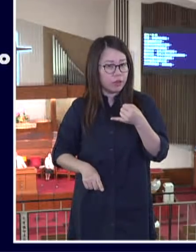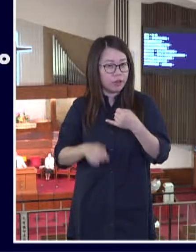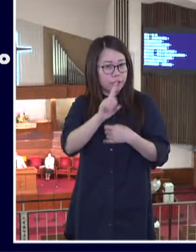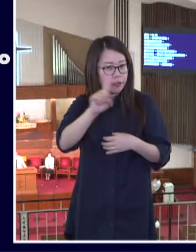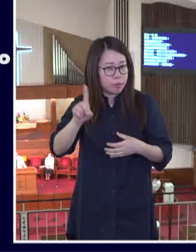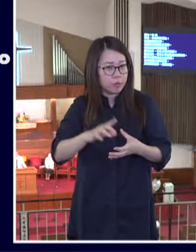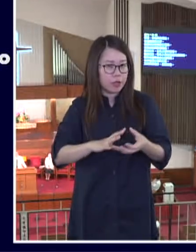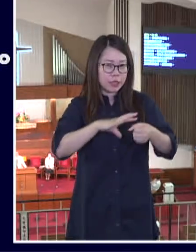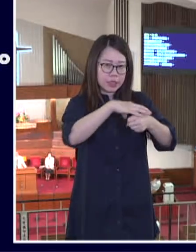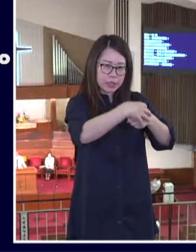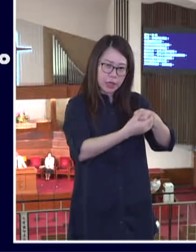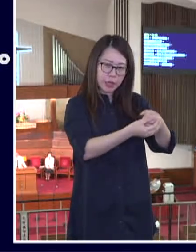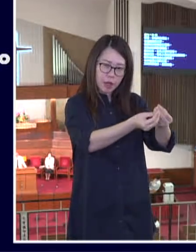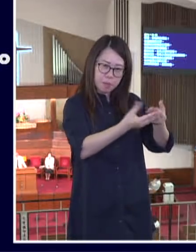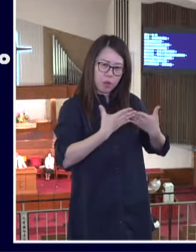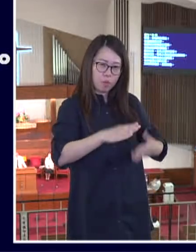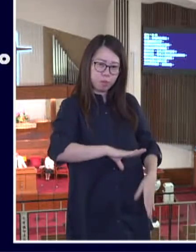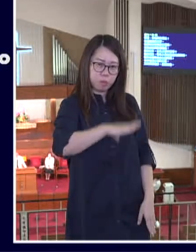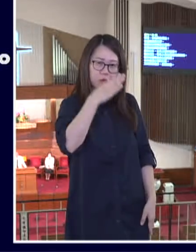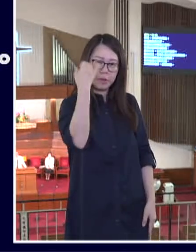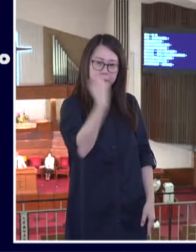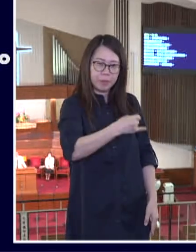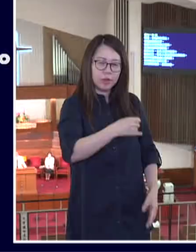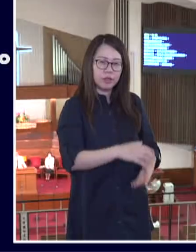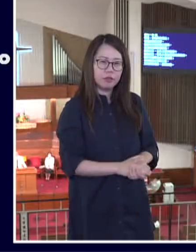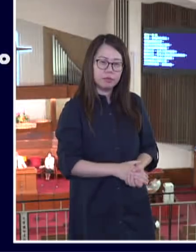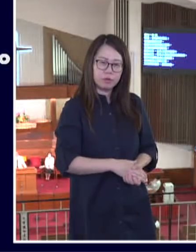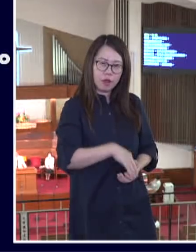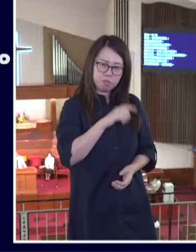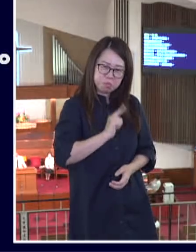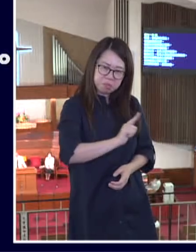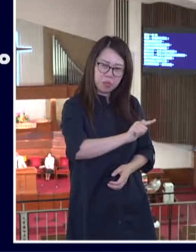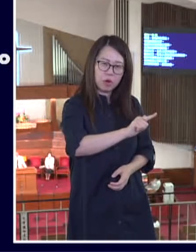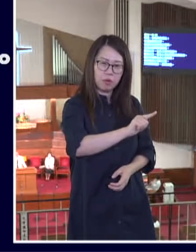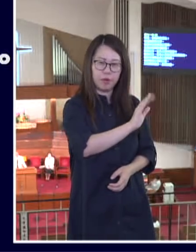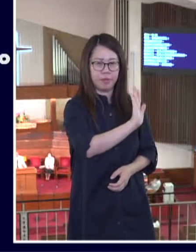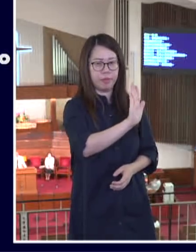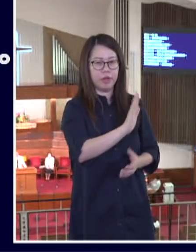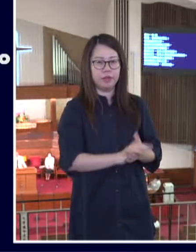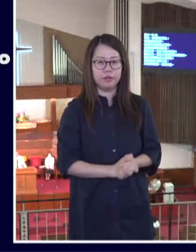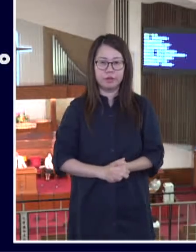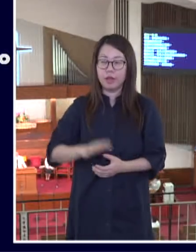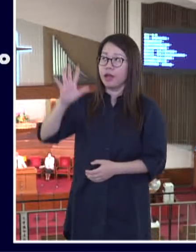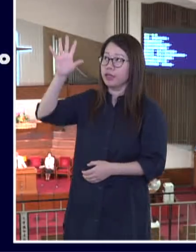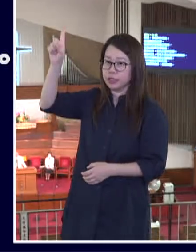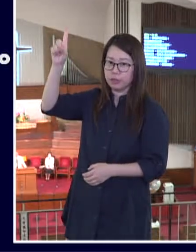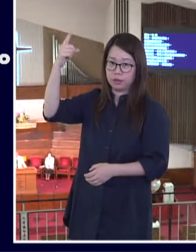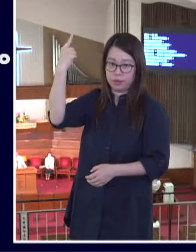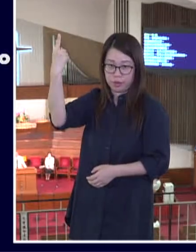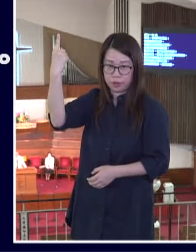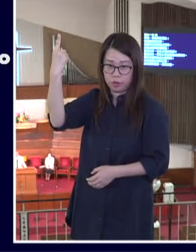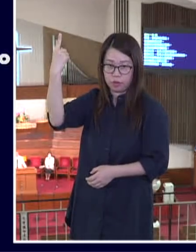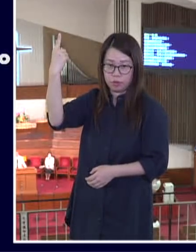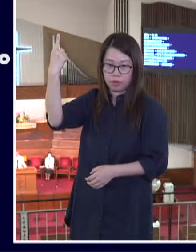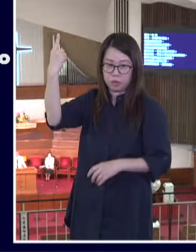够给到他满足。地上的东西不是他所爱慕追求，除了神之外，唯一是我们